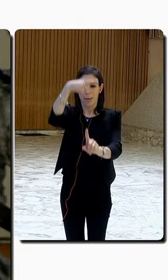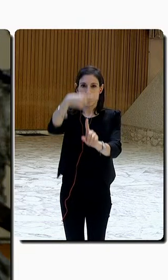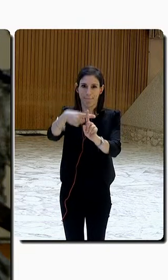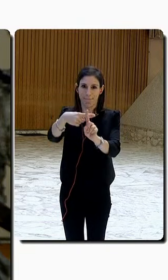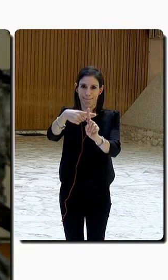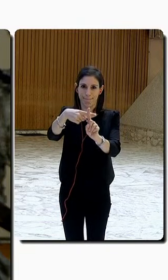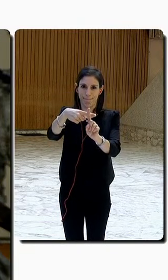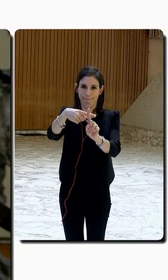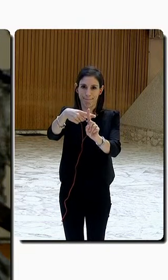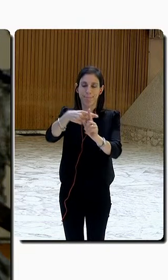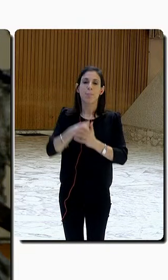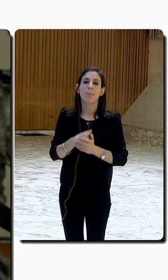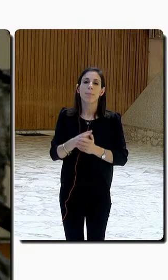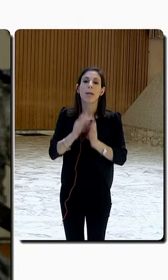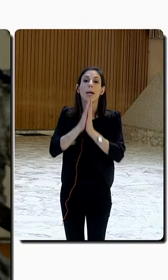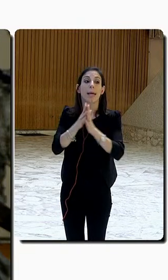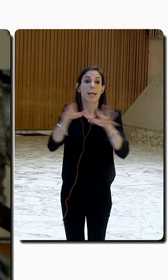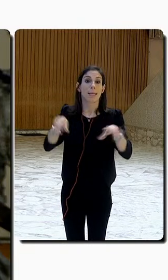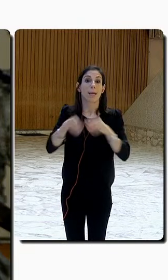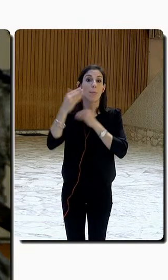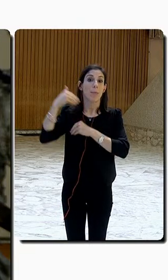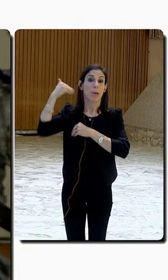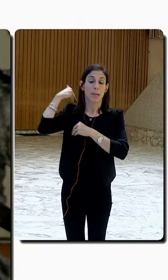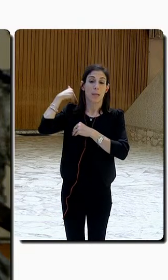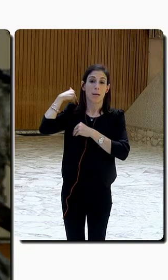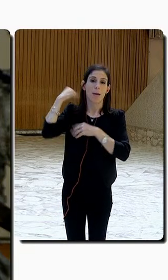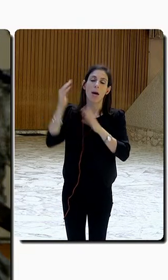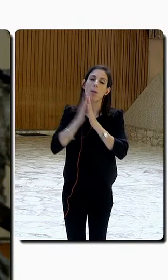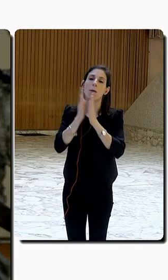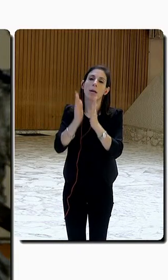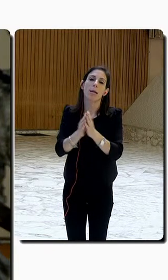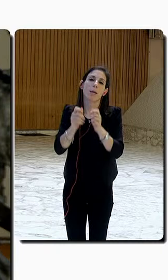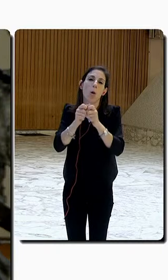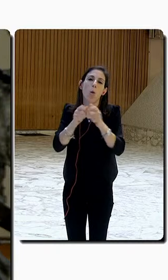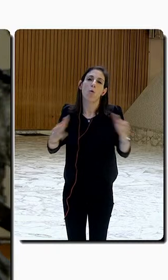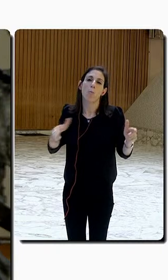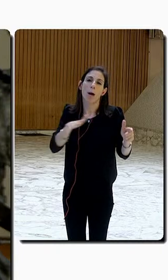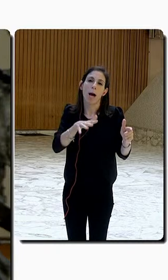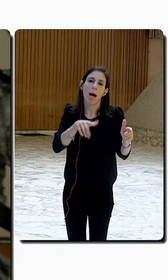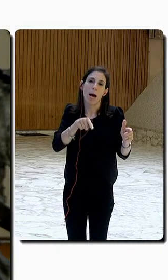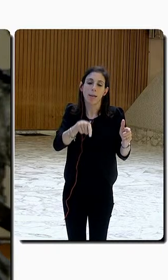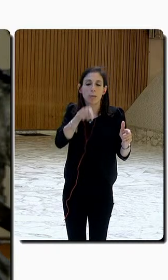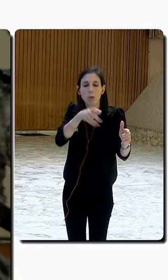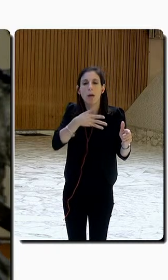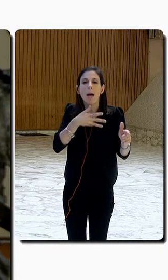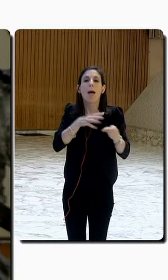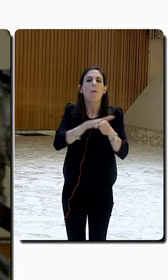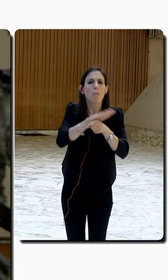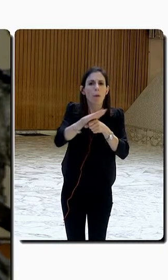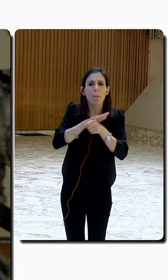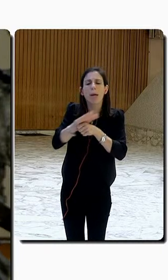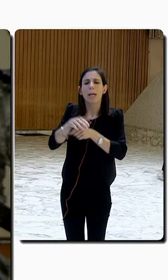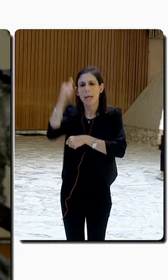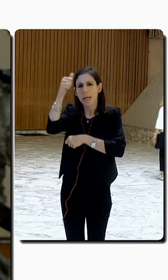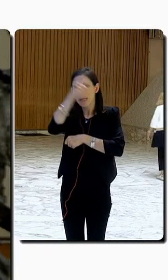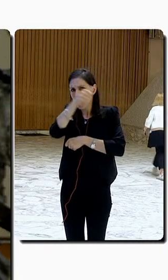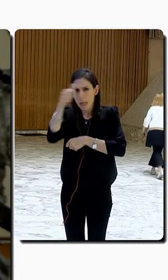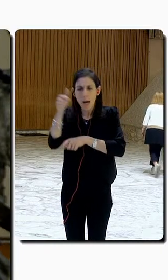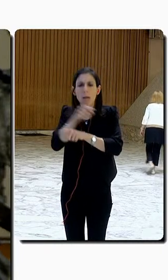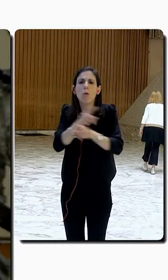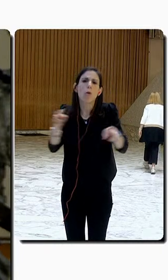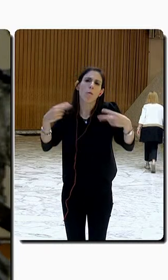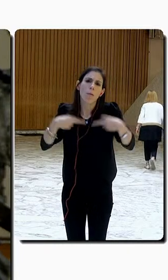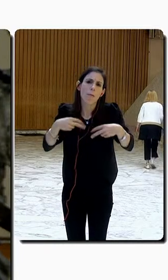L'Église primitive était une église urbaine, constituée de familles. Les chrétiens vivaient, comme en témoigne le livre des Actes